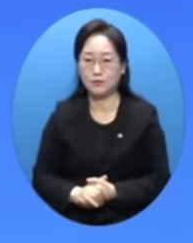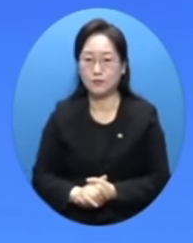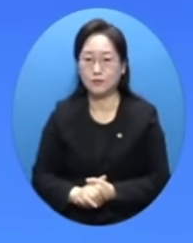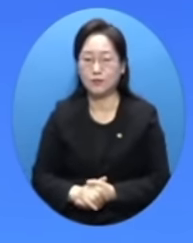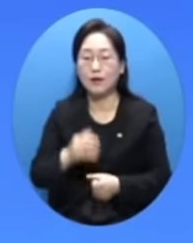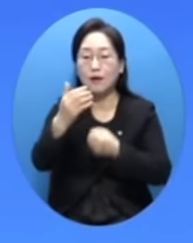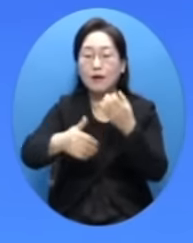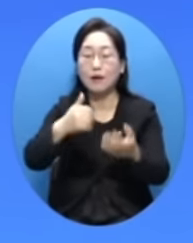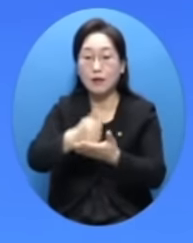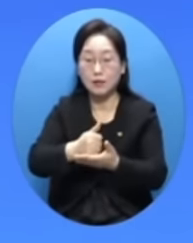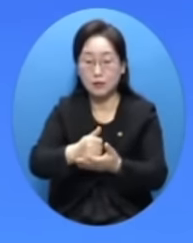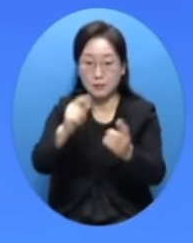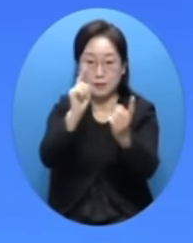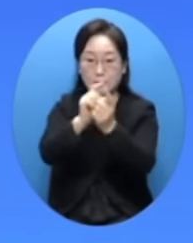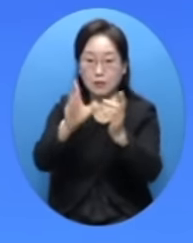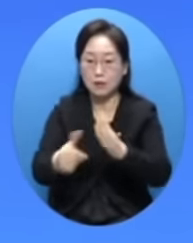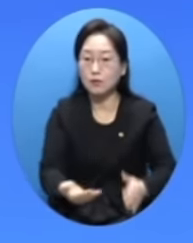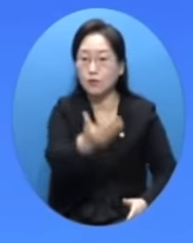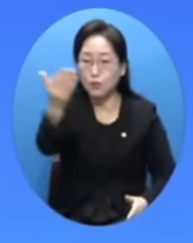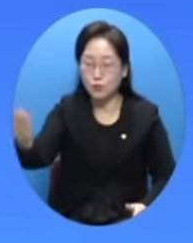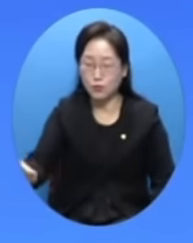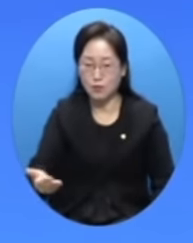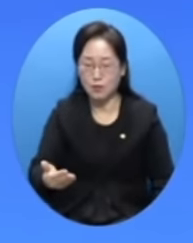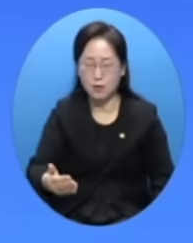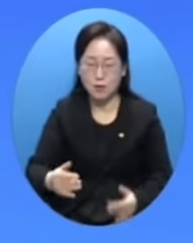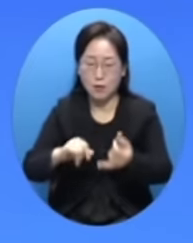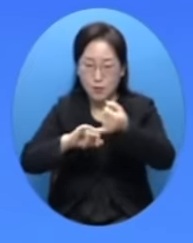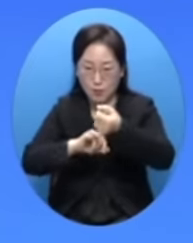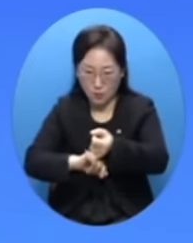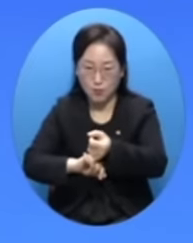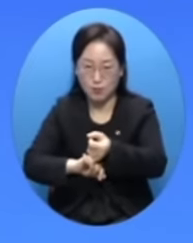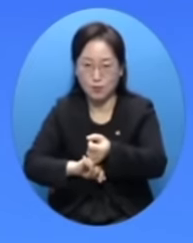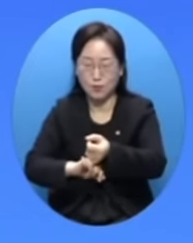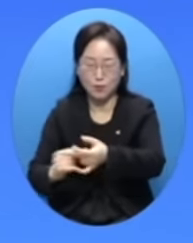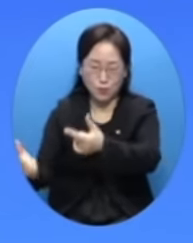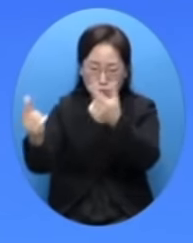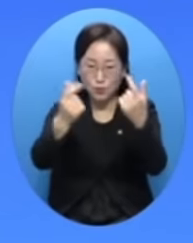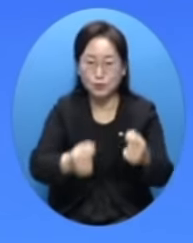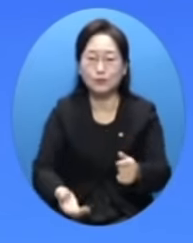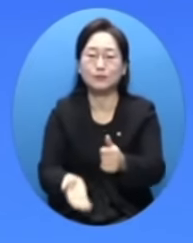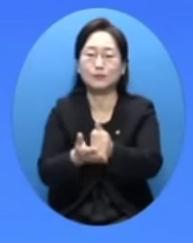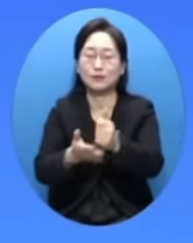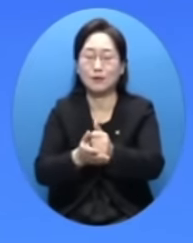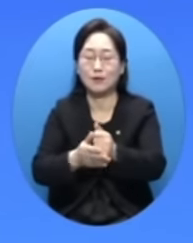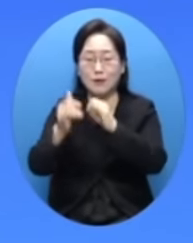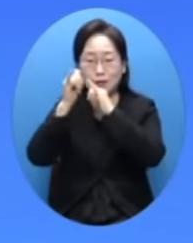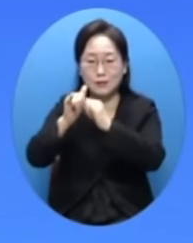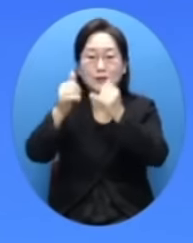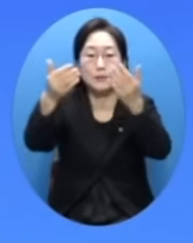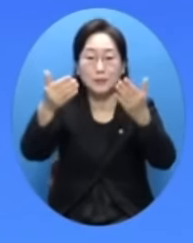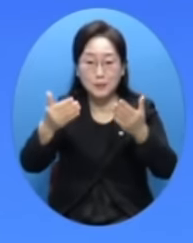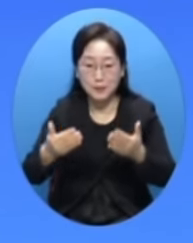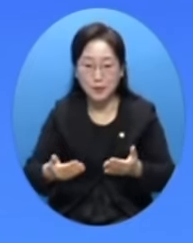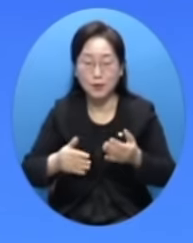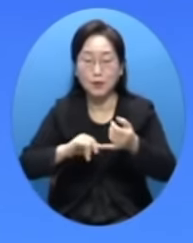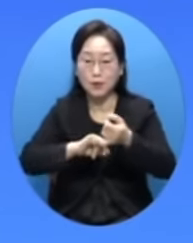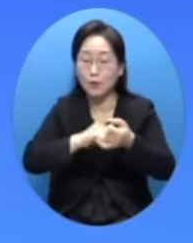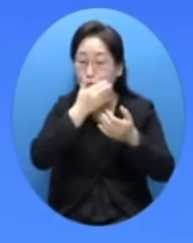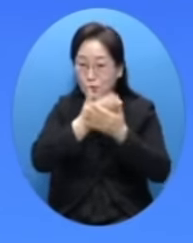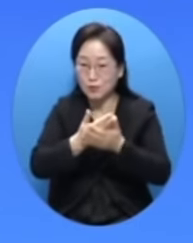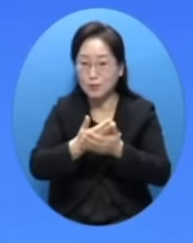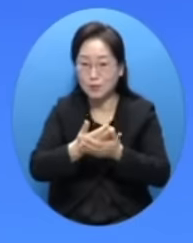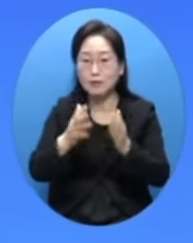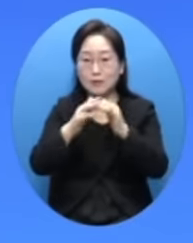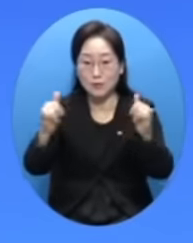하나님 앞에 설 때 한 사람도 빠짐없이 칭찬받고 상급 받는 주님의 개들이 다